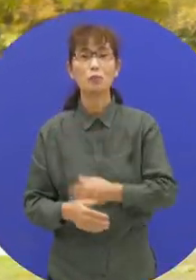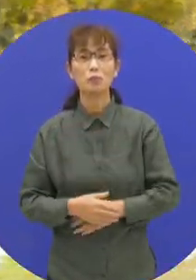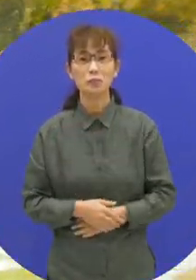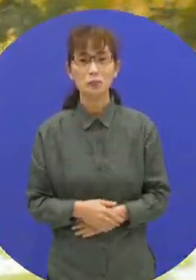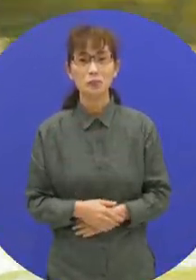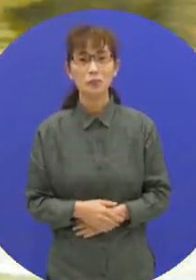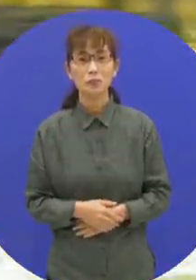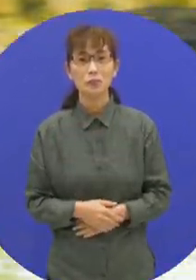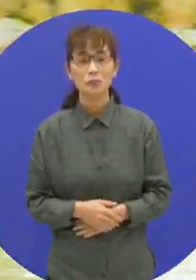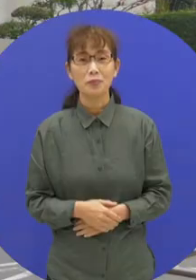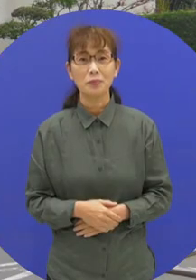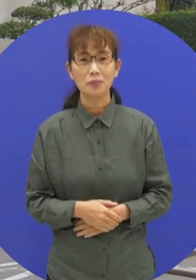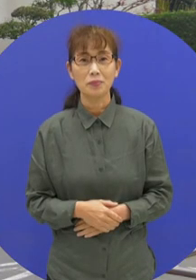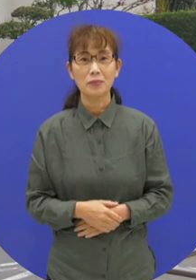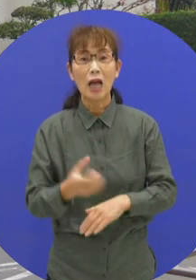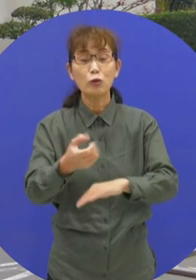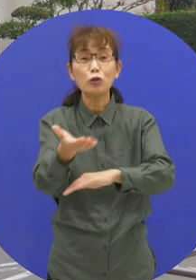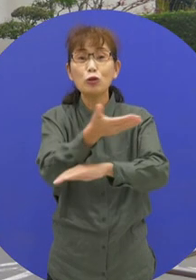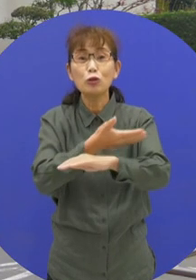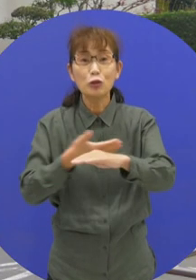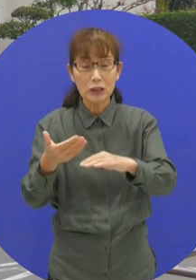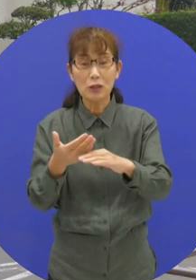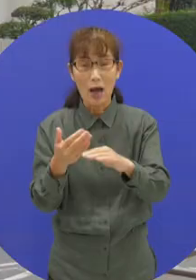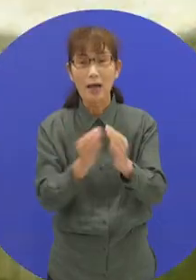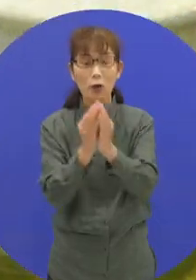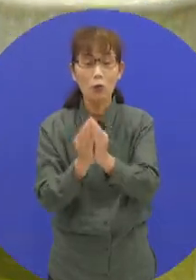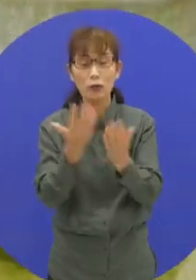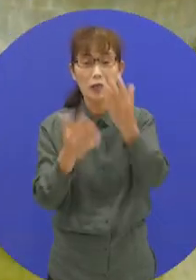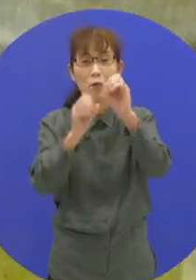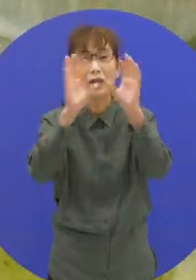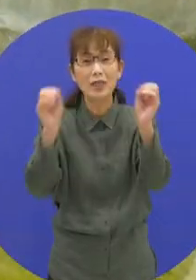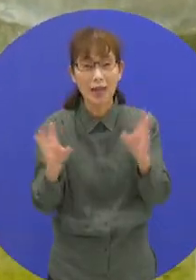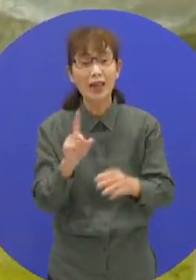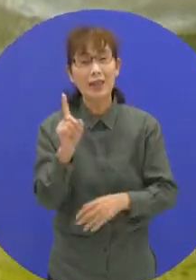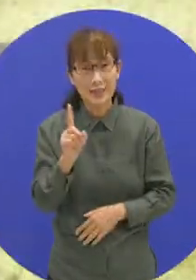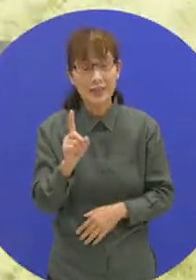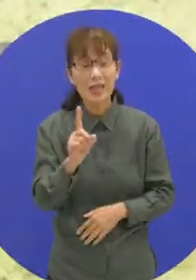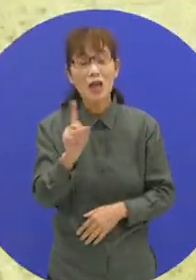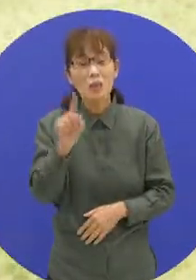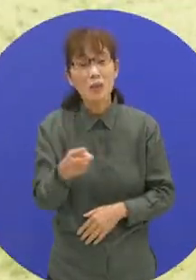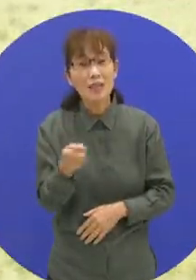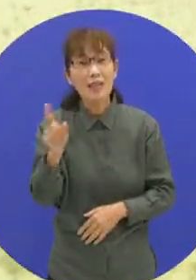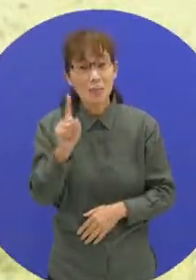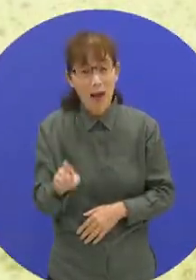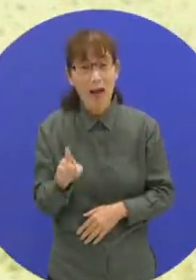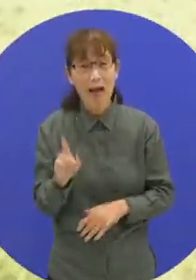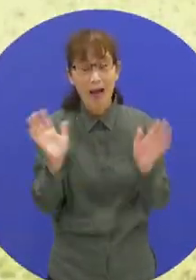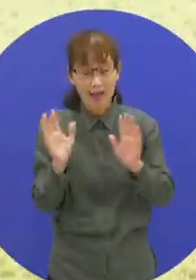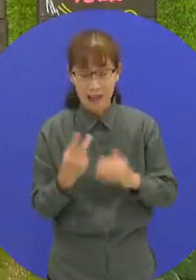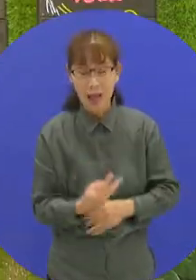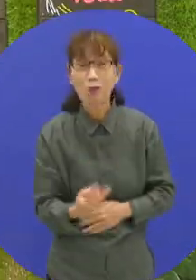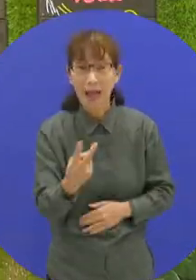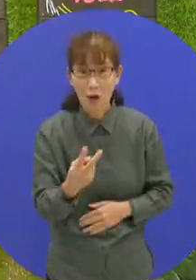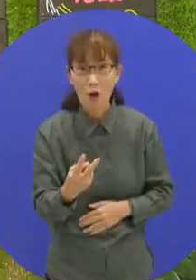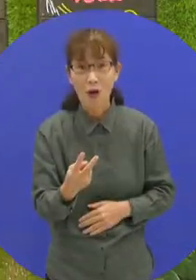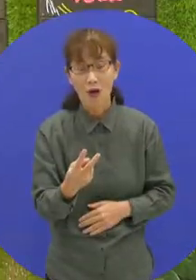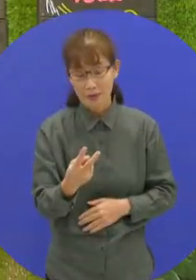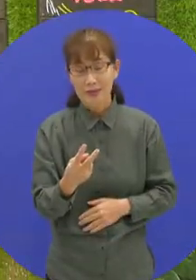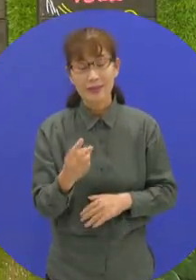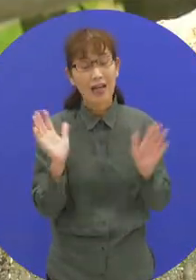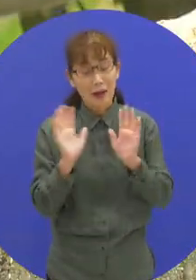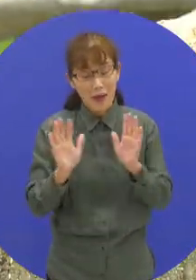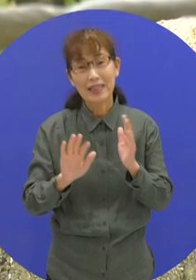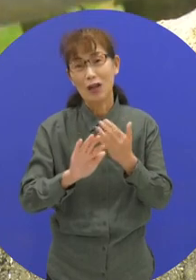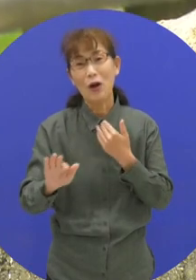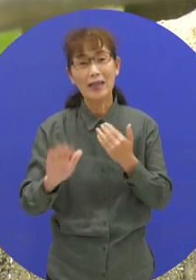キララはベビーラッシュ。九十九島動植物園森キララでは双子のビーバー、レッサーパンダ、コモンリスザル